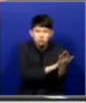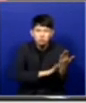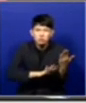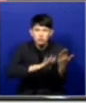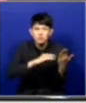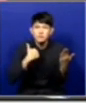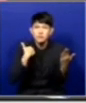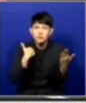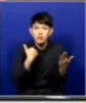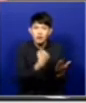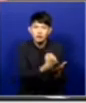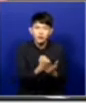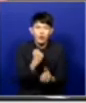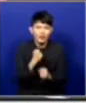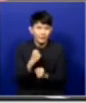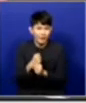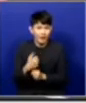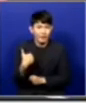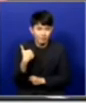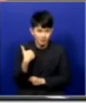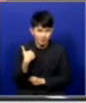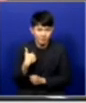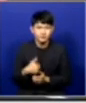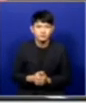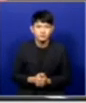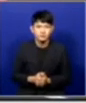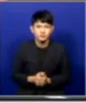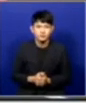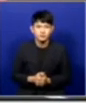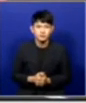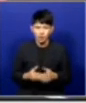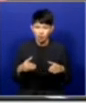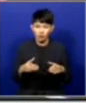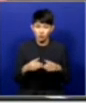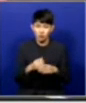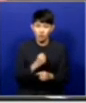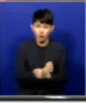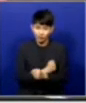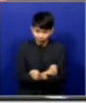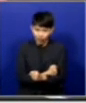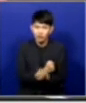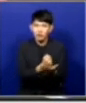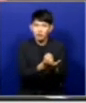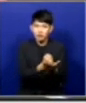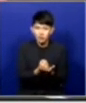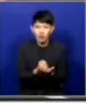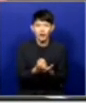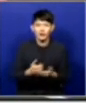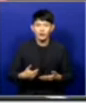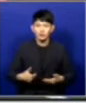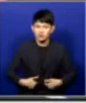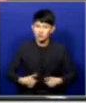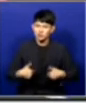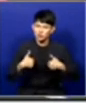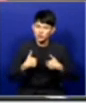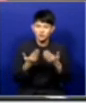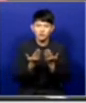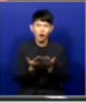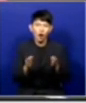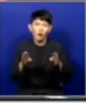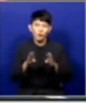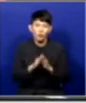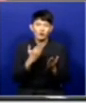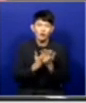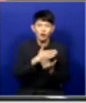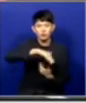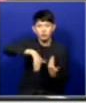ได้มีงานทำและแรงงานนั้นๆก็จะได้หล่อเลี้ยงชีวิตครอบครัวแล้วนอกจากนั้น